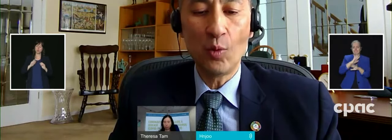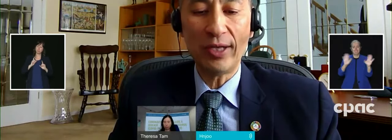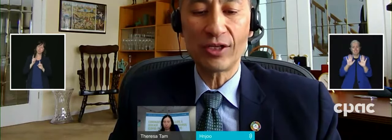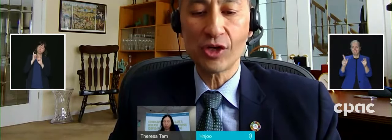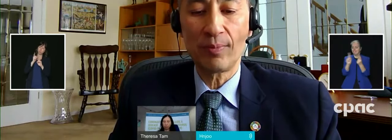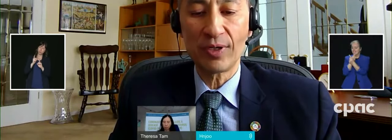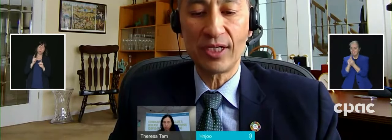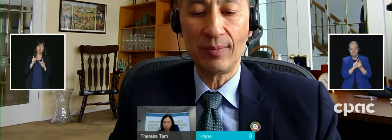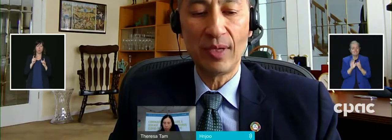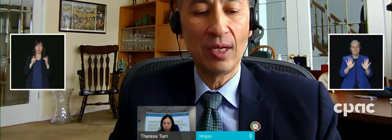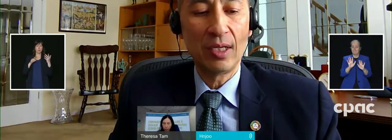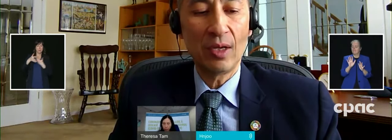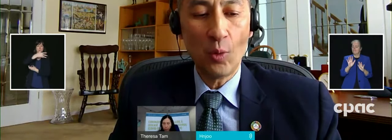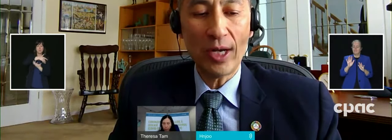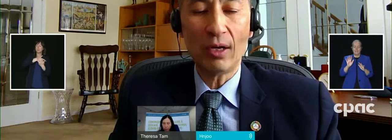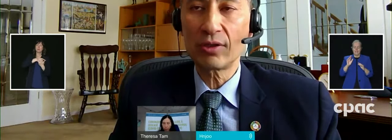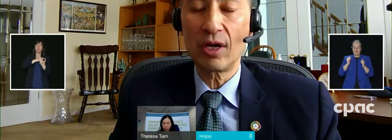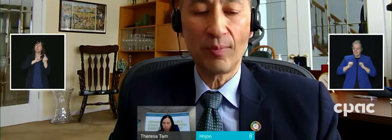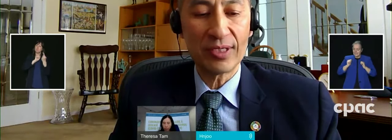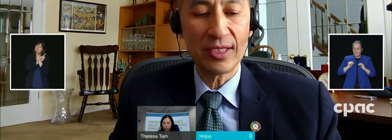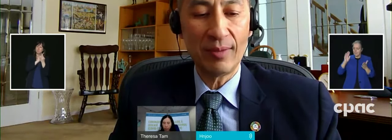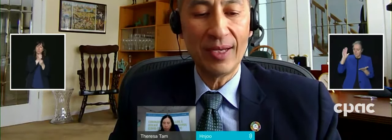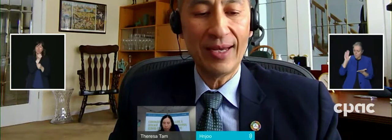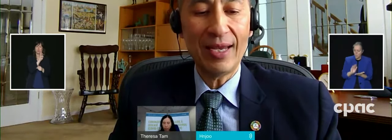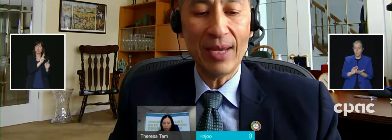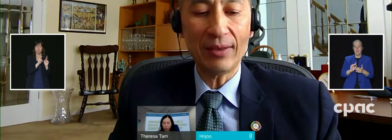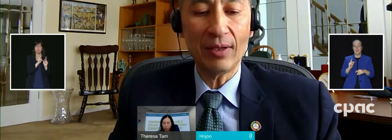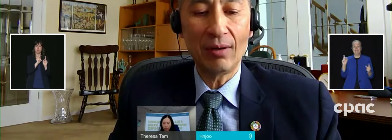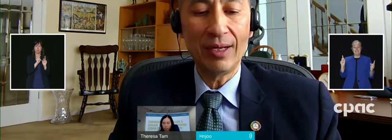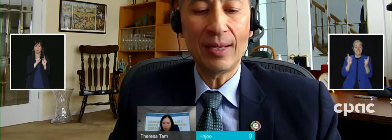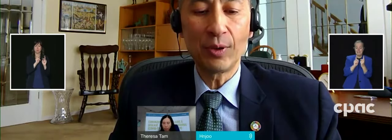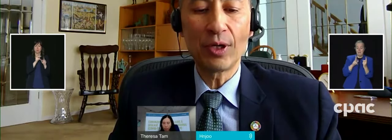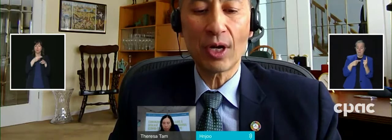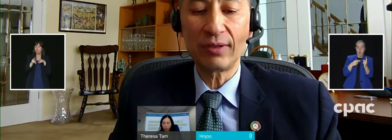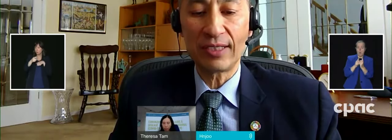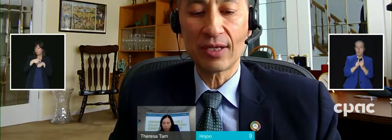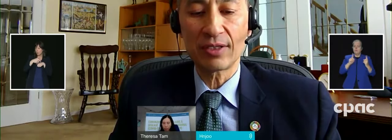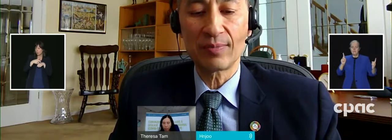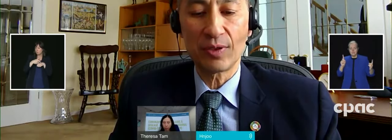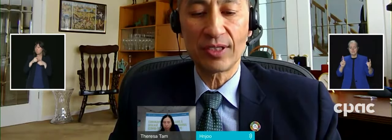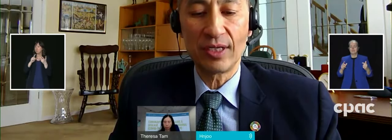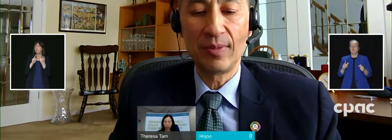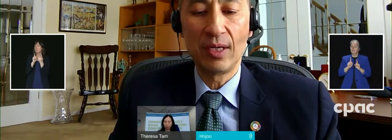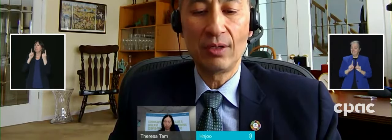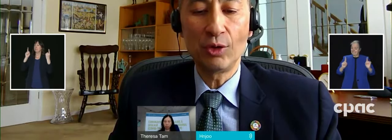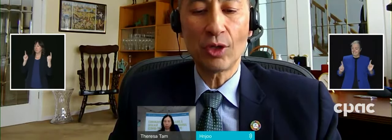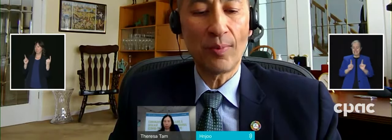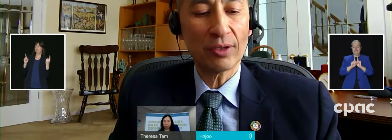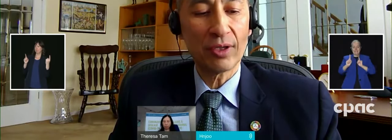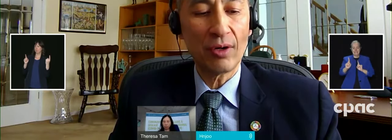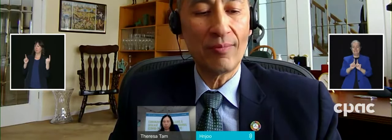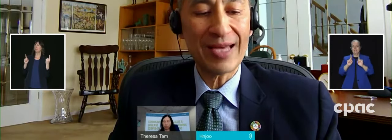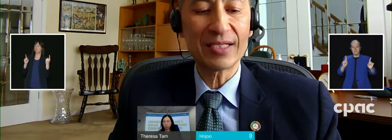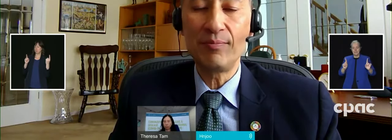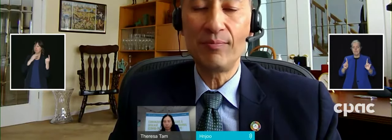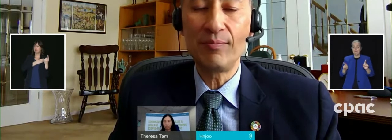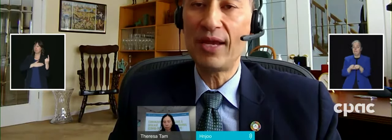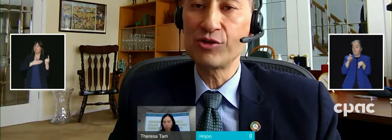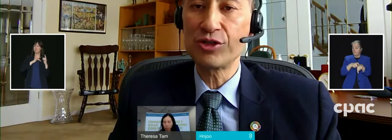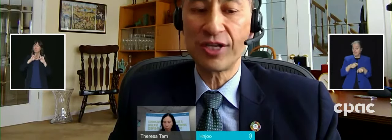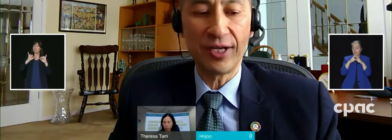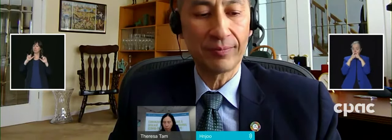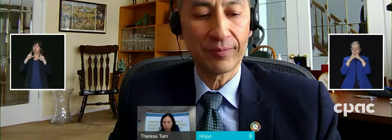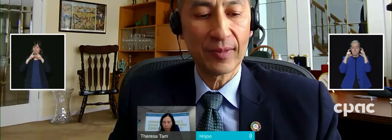avec le moins de gens possible, le moins longtemps possible et maintenant la plus grande distance possible, tout en portant un masque